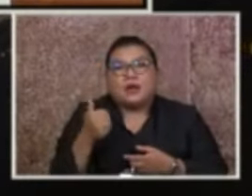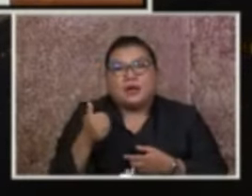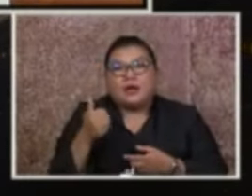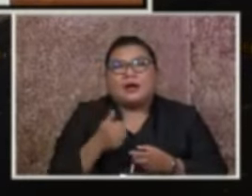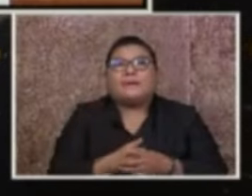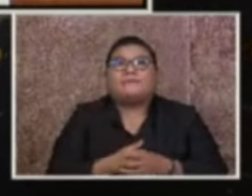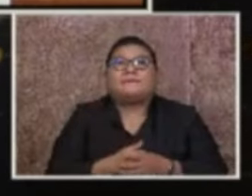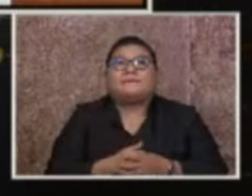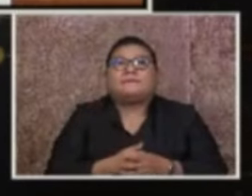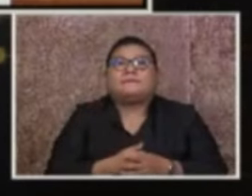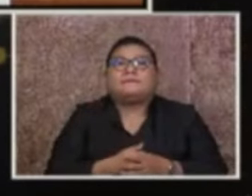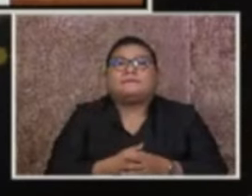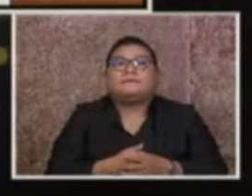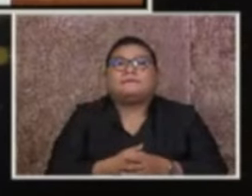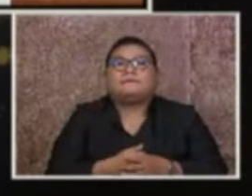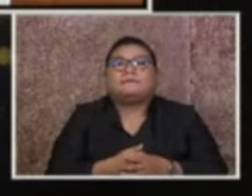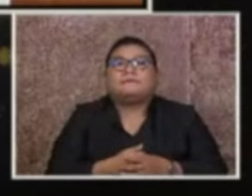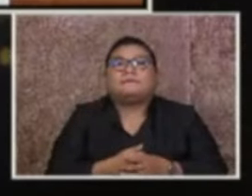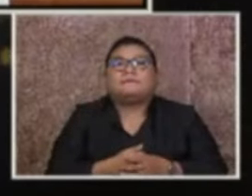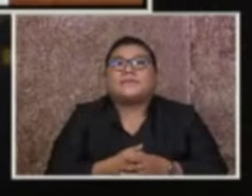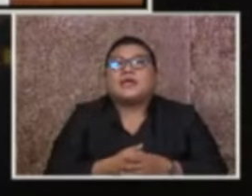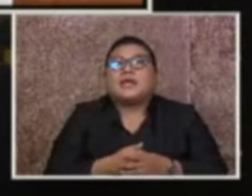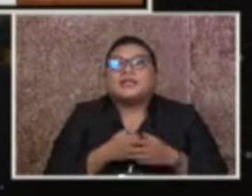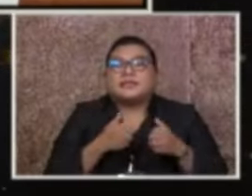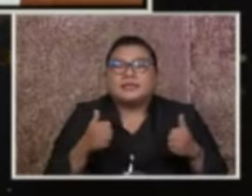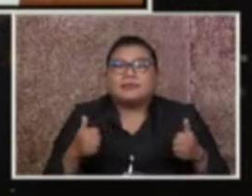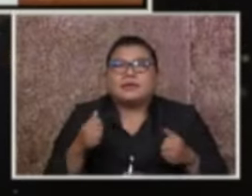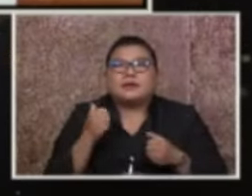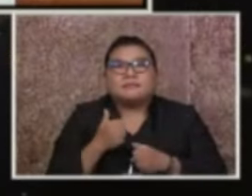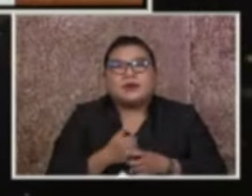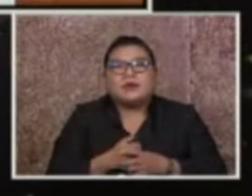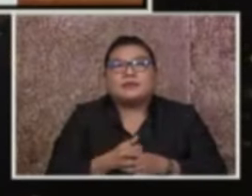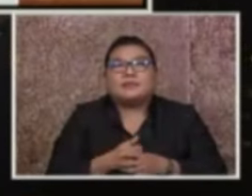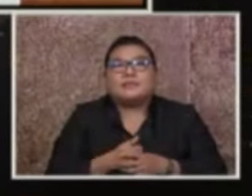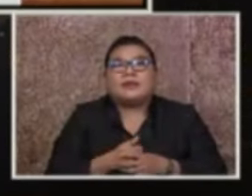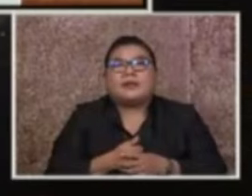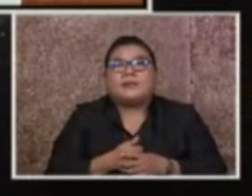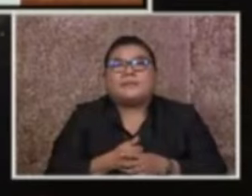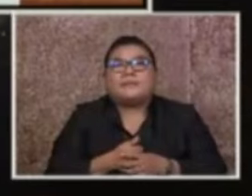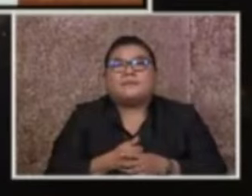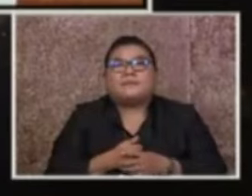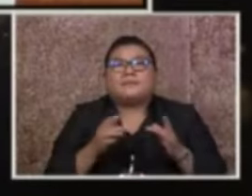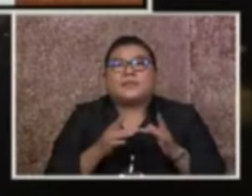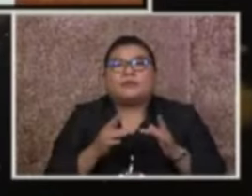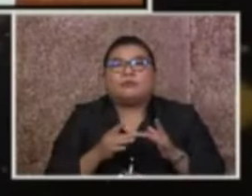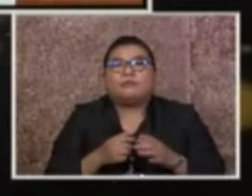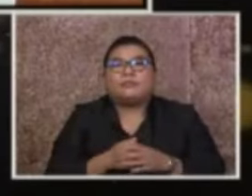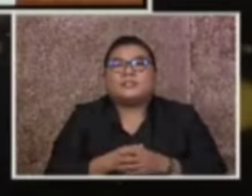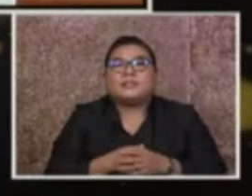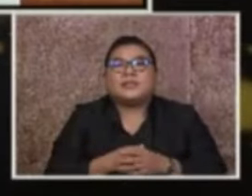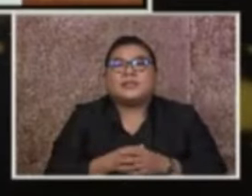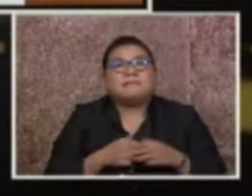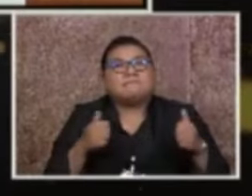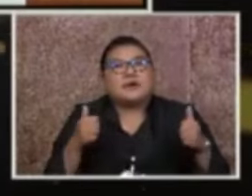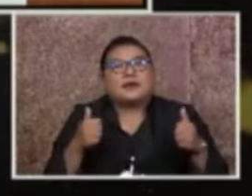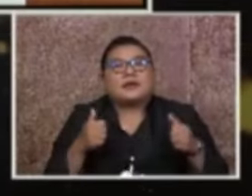prasarananya harus kita bangun juga dengan baik kemudian kita harus siapkan teknologinya yang baik digital yang baik karena